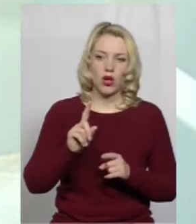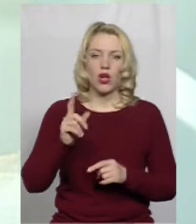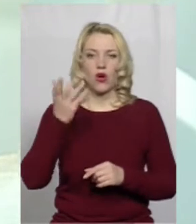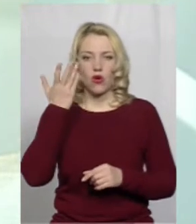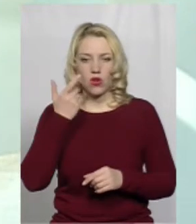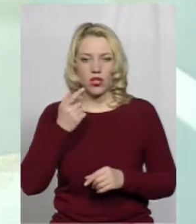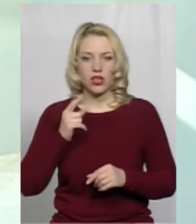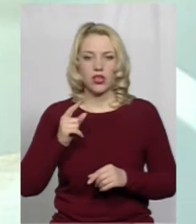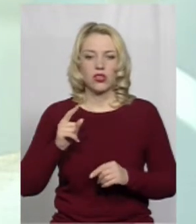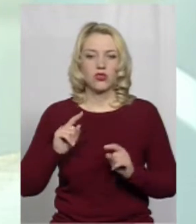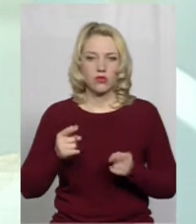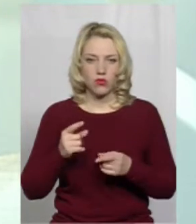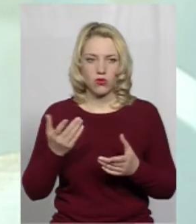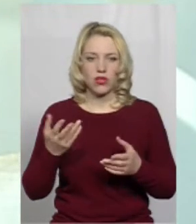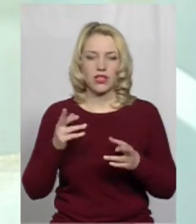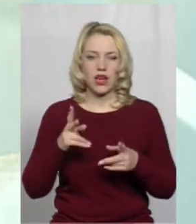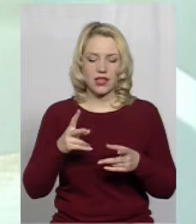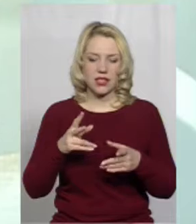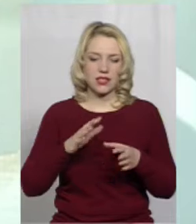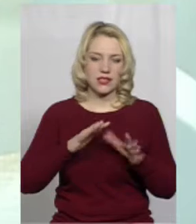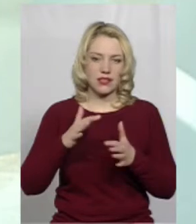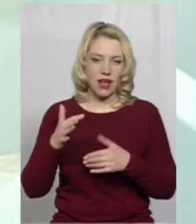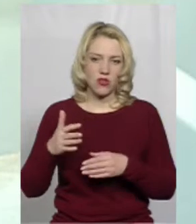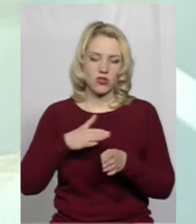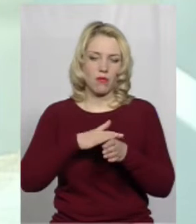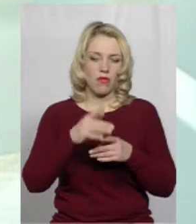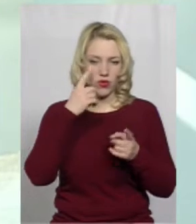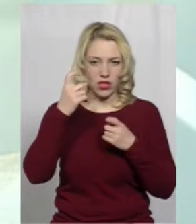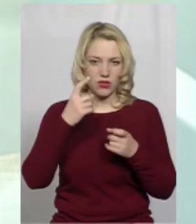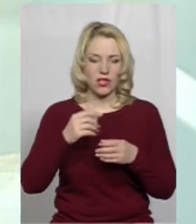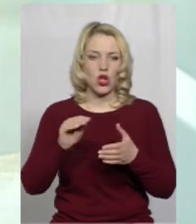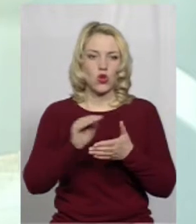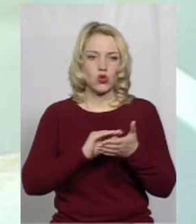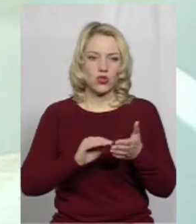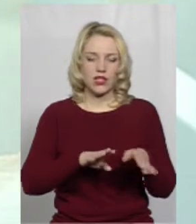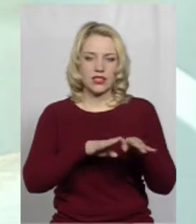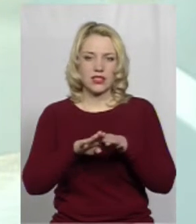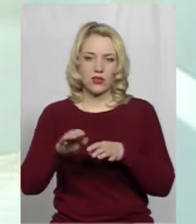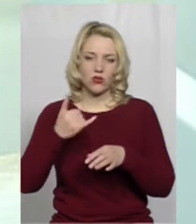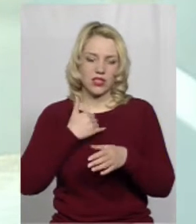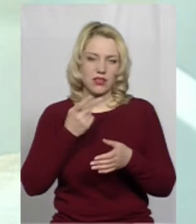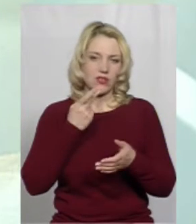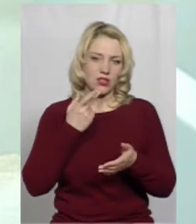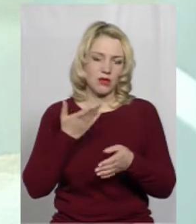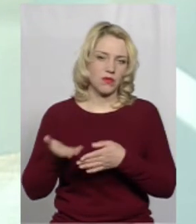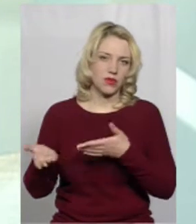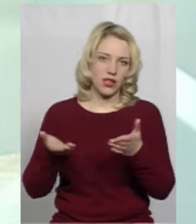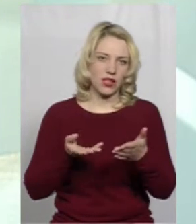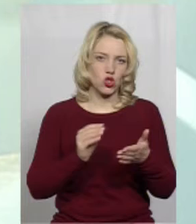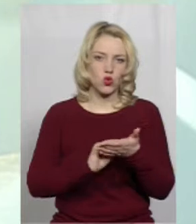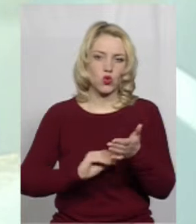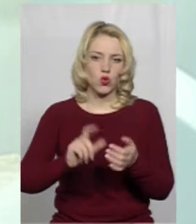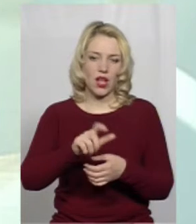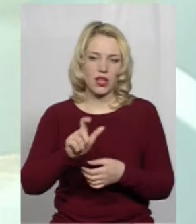як сталося, яким чином, повнота інформації. Журналістські стандарти, в нас завжди присутні журналісти на цьому занятті. Тобто